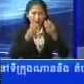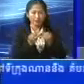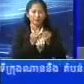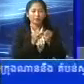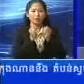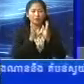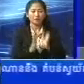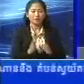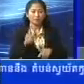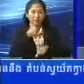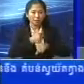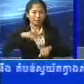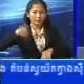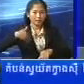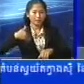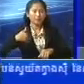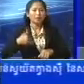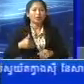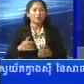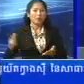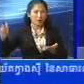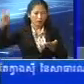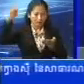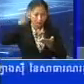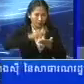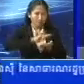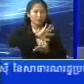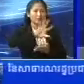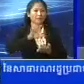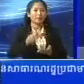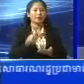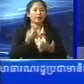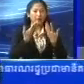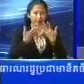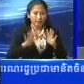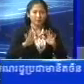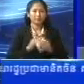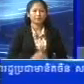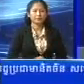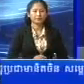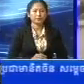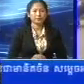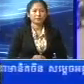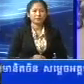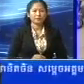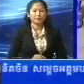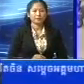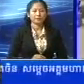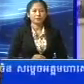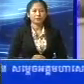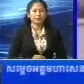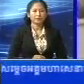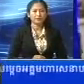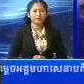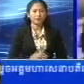សែននិងគណៈប្រតិភូជាន់ខ្ពស់បានធ្វើមាតុភូមិនិវត្តន៍មកដល់ប្រជាជាតិកម្ពុជាវិញហើយ